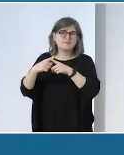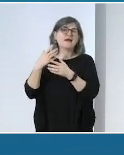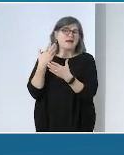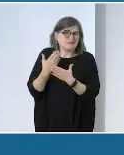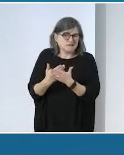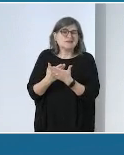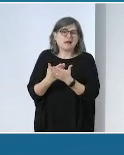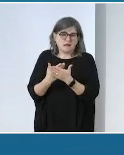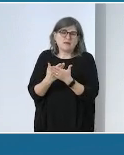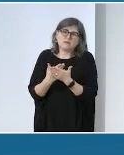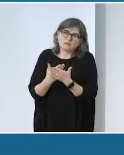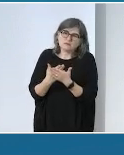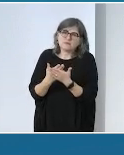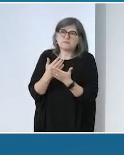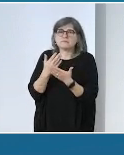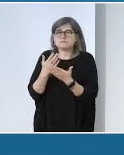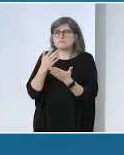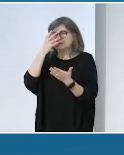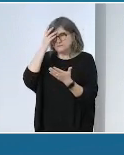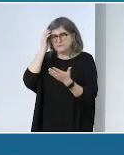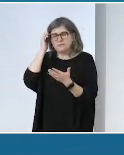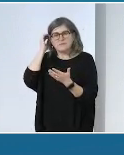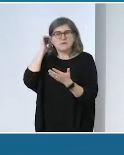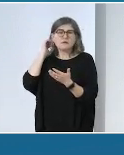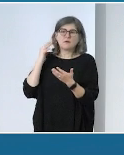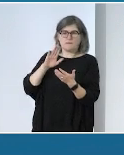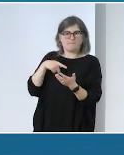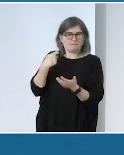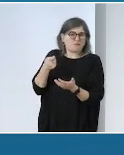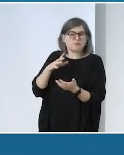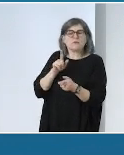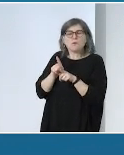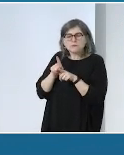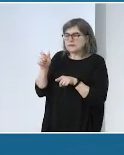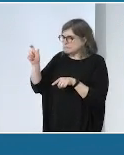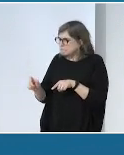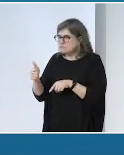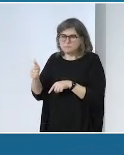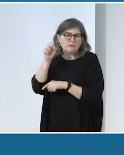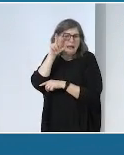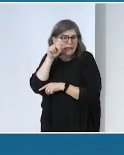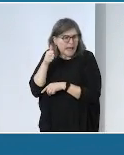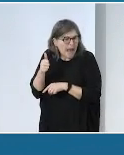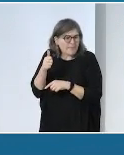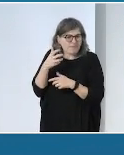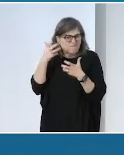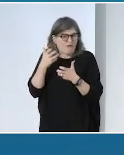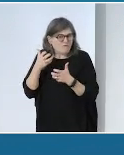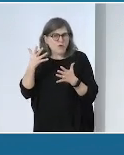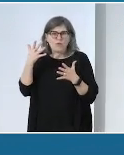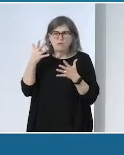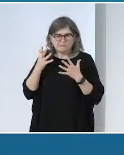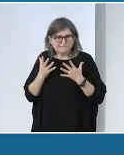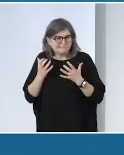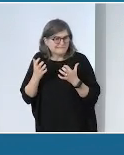certainement, c'est peut-être pas, il y a aussi d'Émilie, de sa personnalité, de sa volonté, mais c'est peut-être pas ce qui